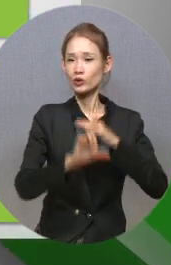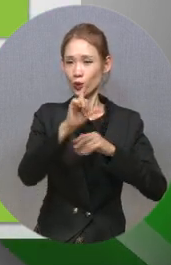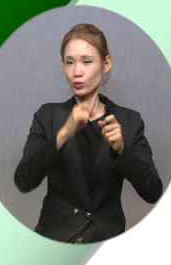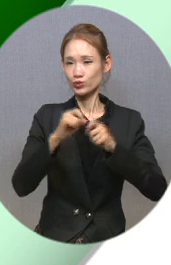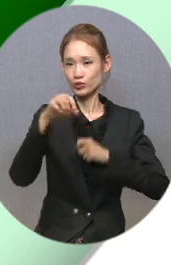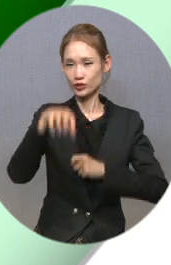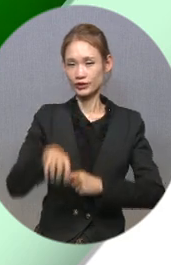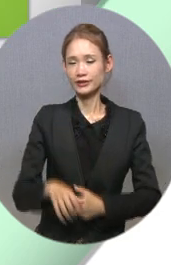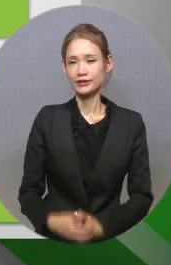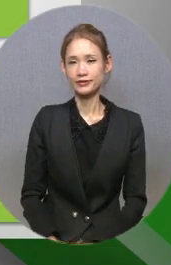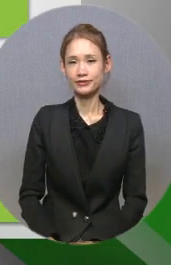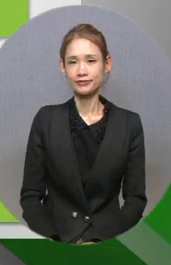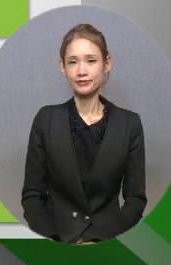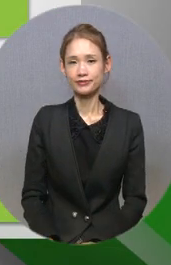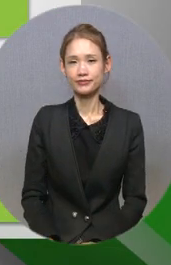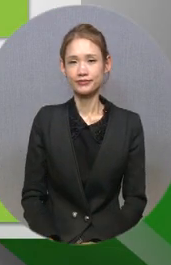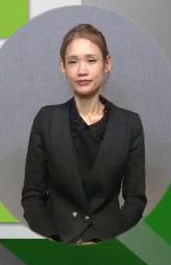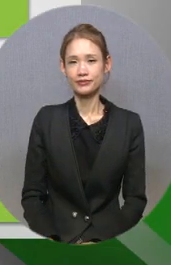동부지사입니다.